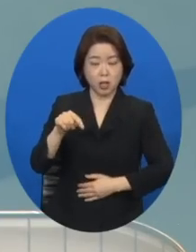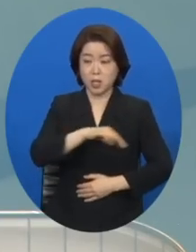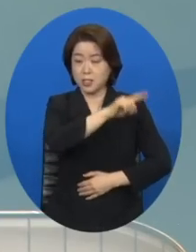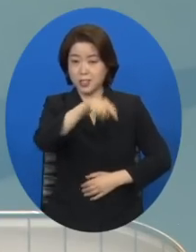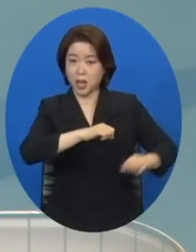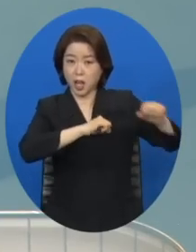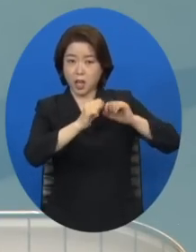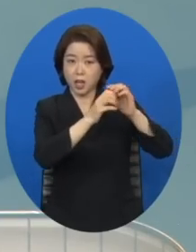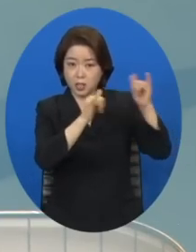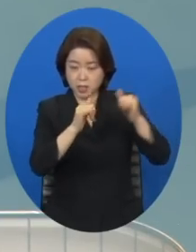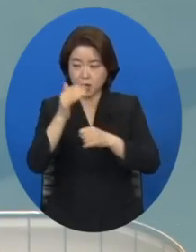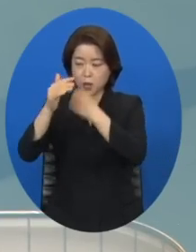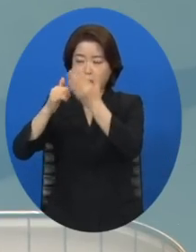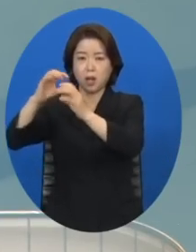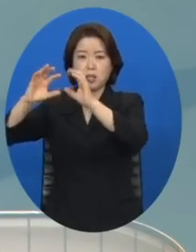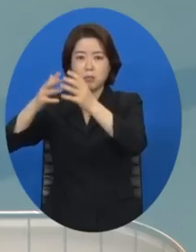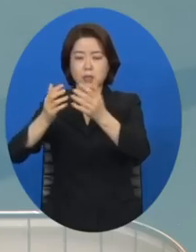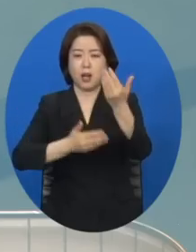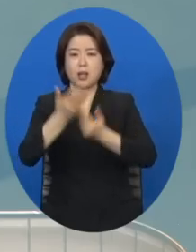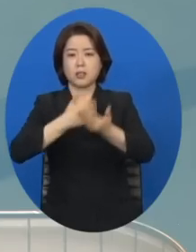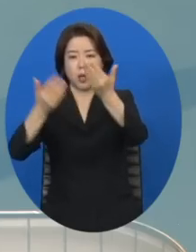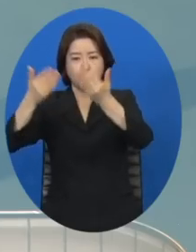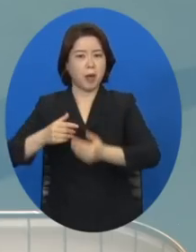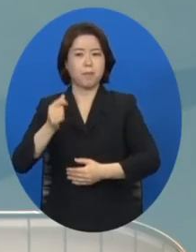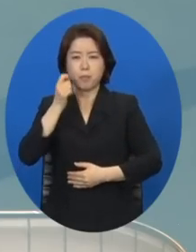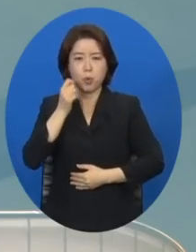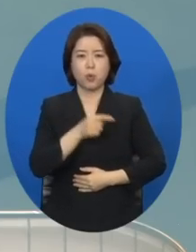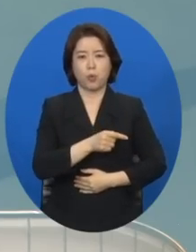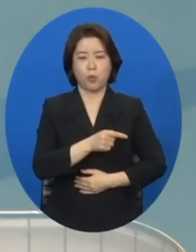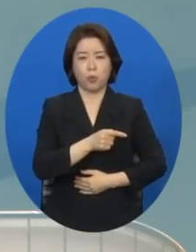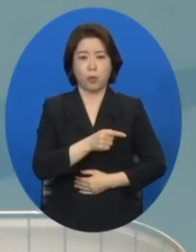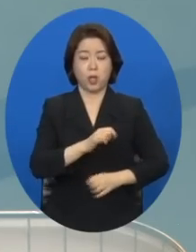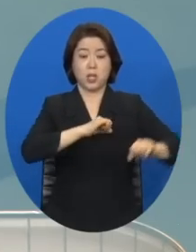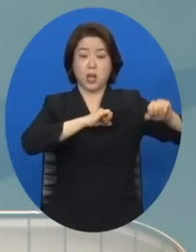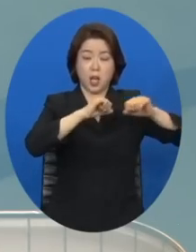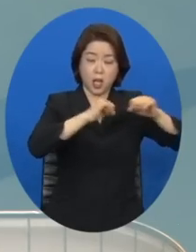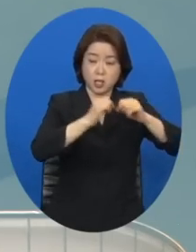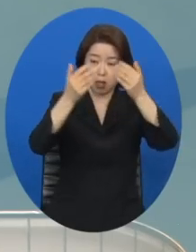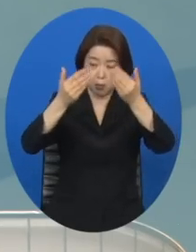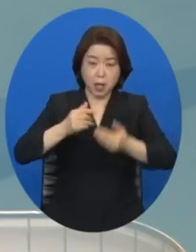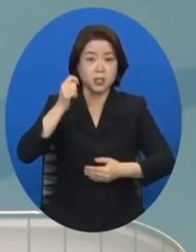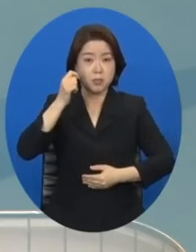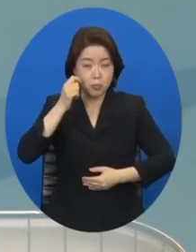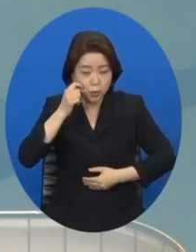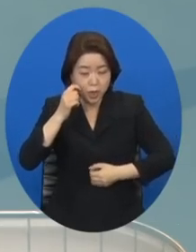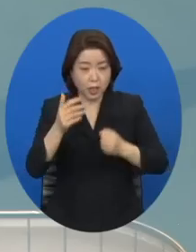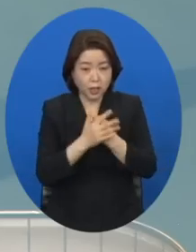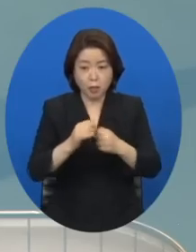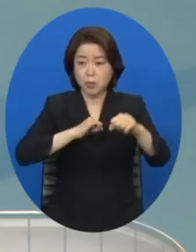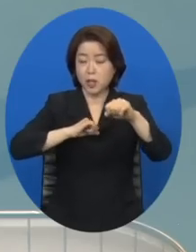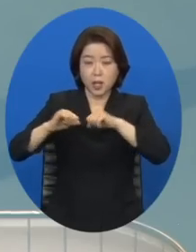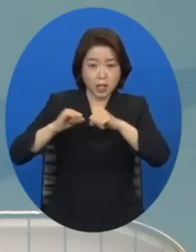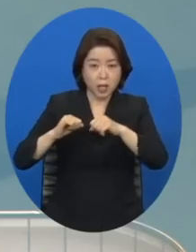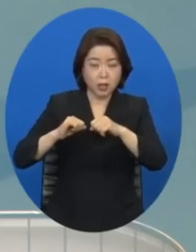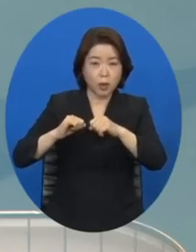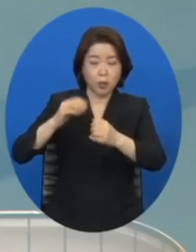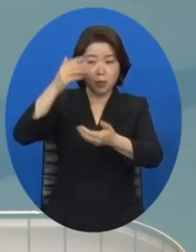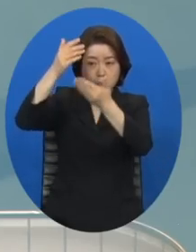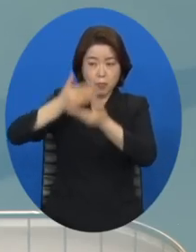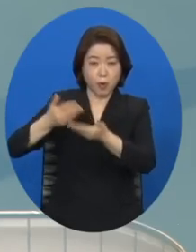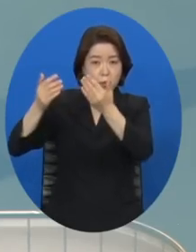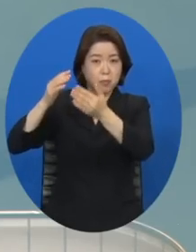하나님의 나라를 상처받지 못할 것입니다 이런 짓을 해석업 받는 것이 아니라 이런 열매를 맺는 이유는